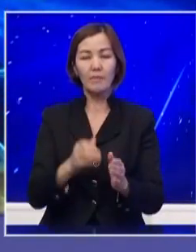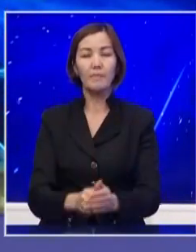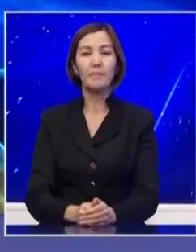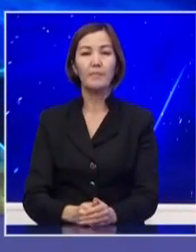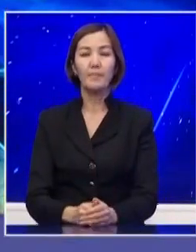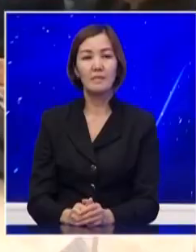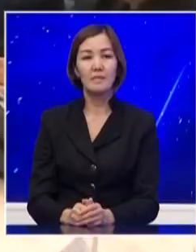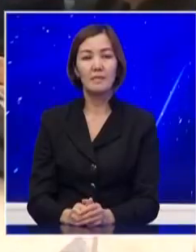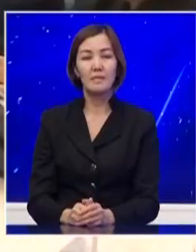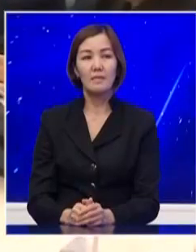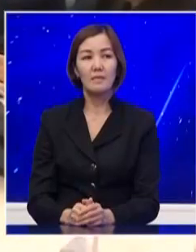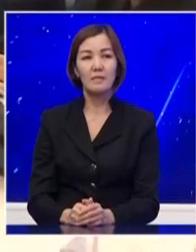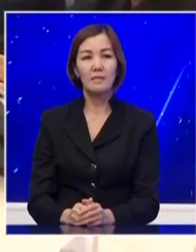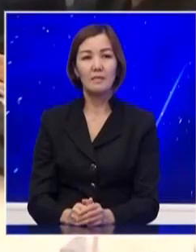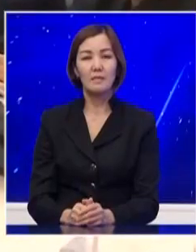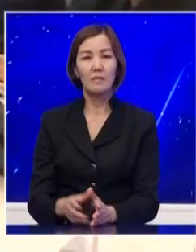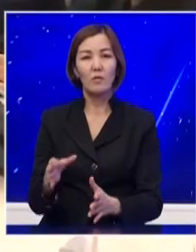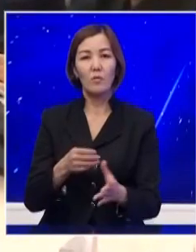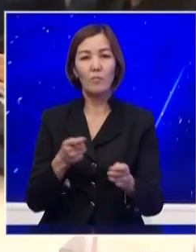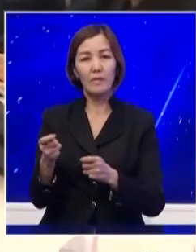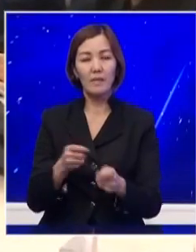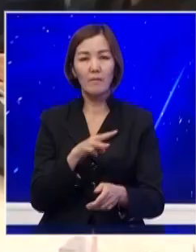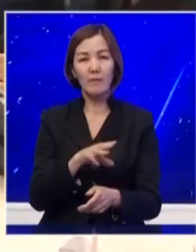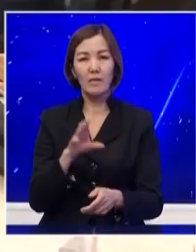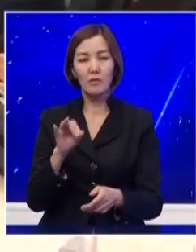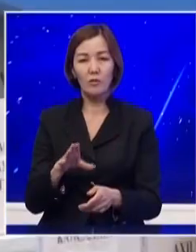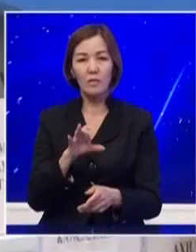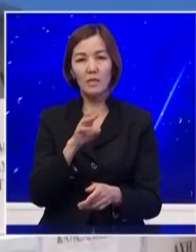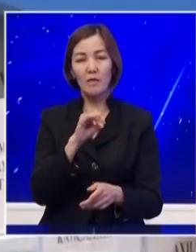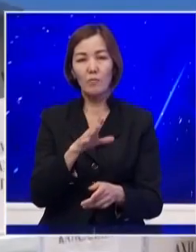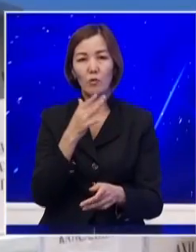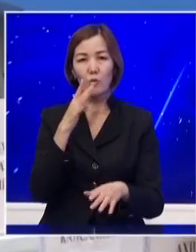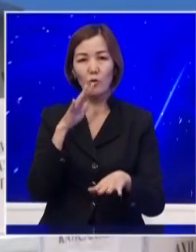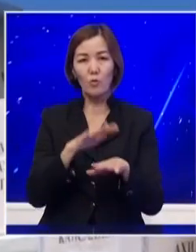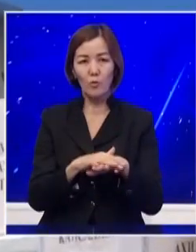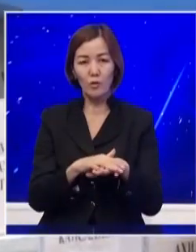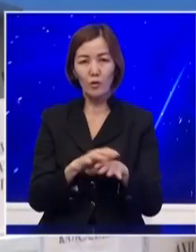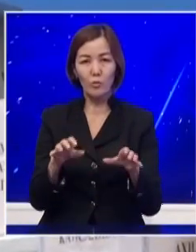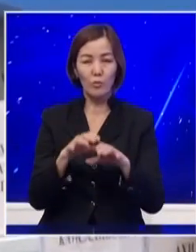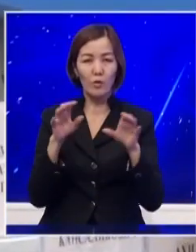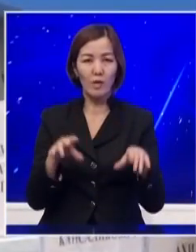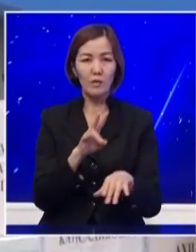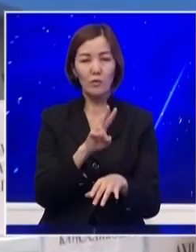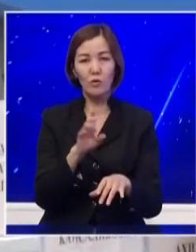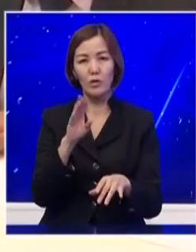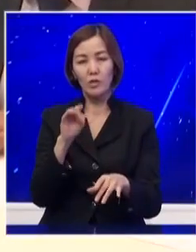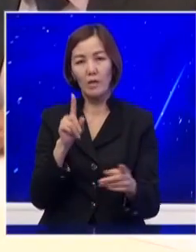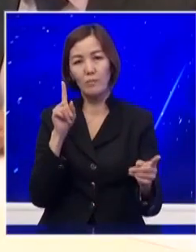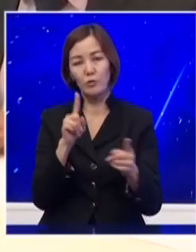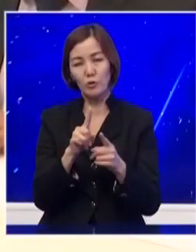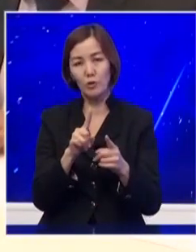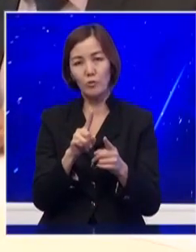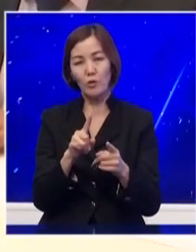толықтырады. Облыс әкімі Марат Сұлтанғазиев пен Самұрық-Қазына ұлттық әл-ауқат қорының төрағасы Нұрлан Жақыпов